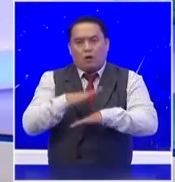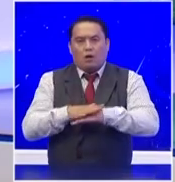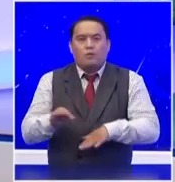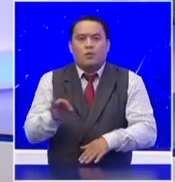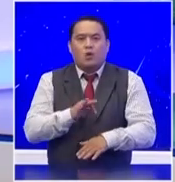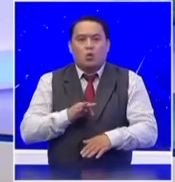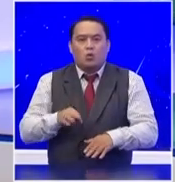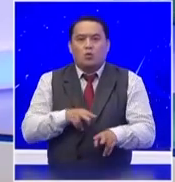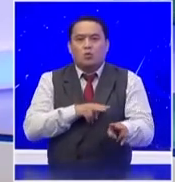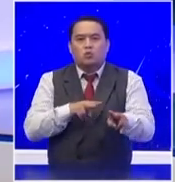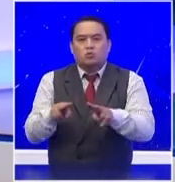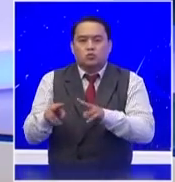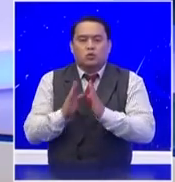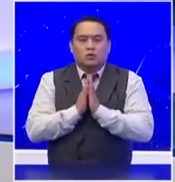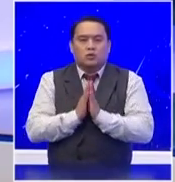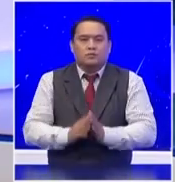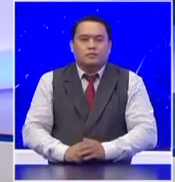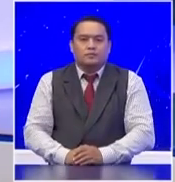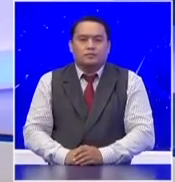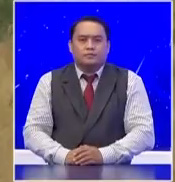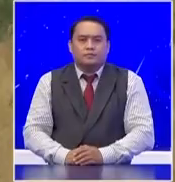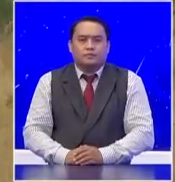Баталовтан бақылауға алуын сұрайды.